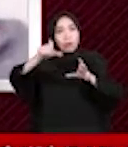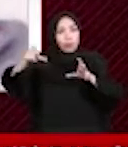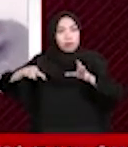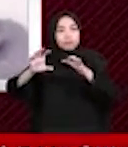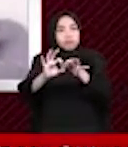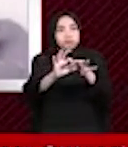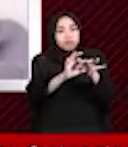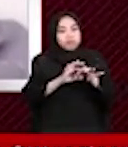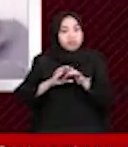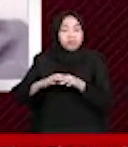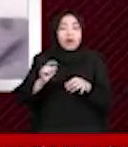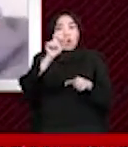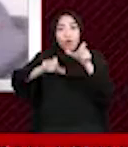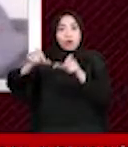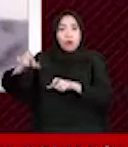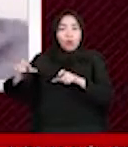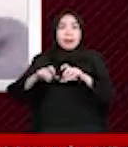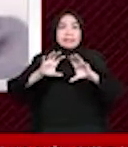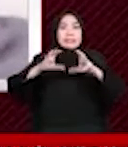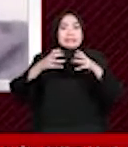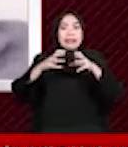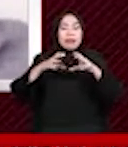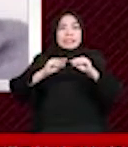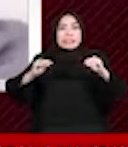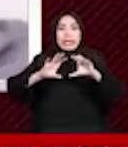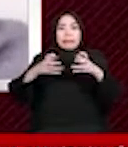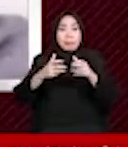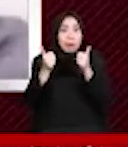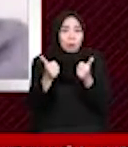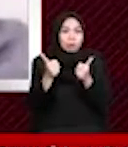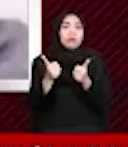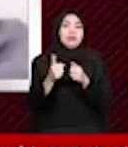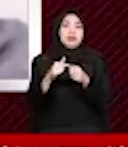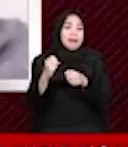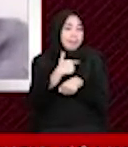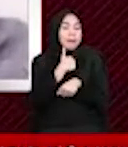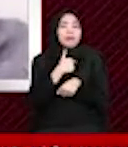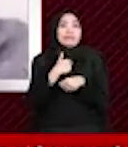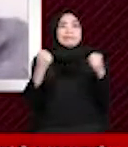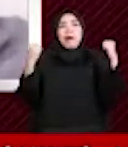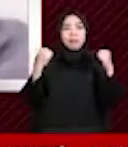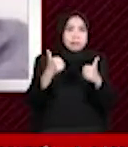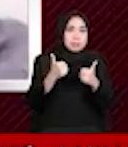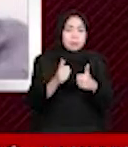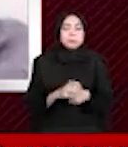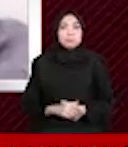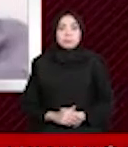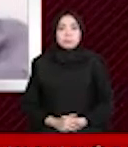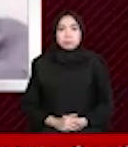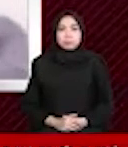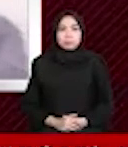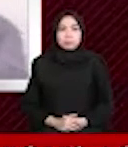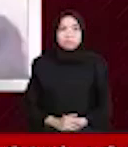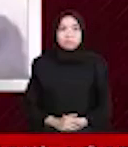teamwork yang bagus inilah yang memberikan sebuah faktor penentu untuk kita terus bersemangat. Nah, di dalam teamwork ini atau di